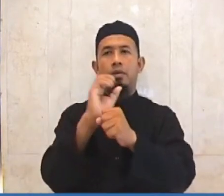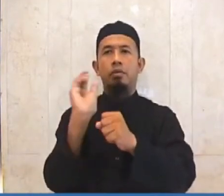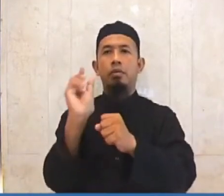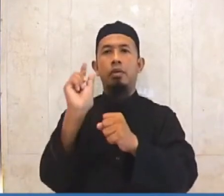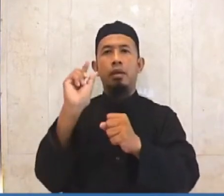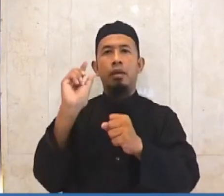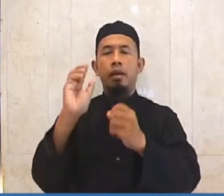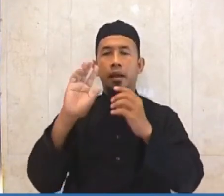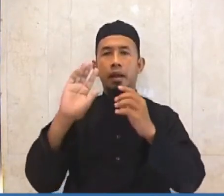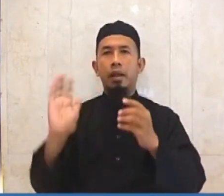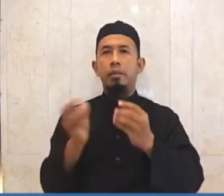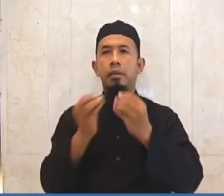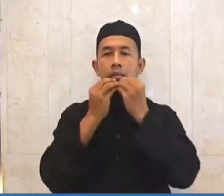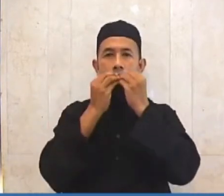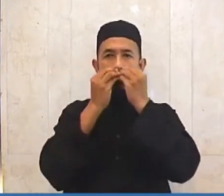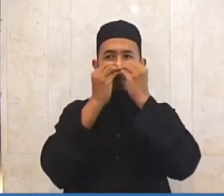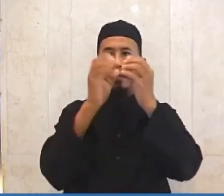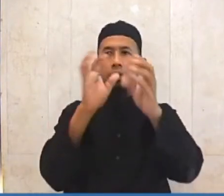muhamm